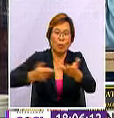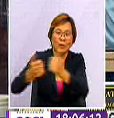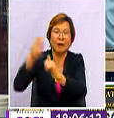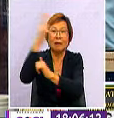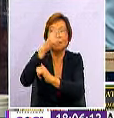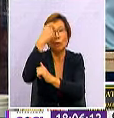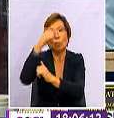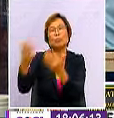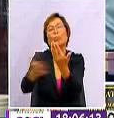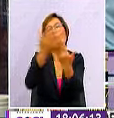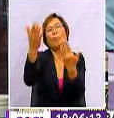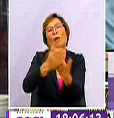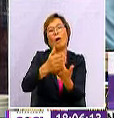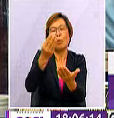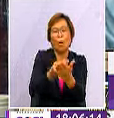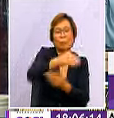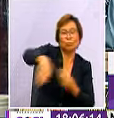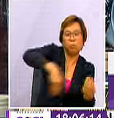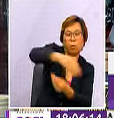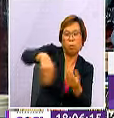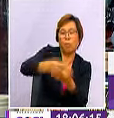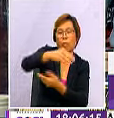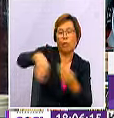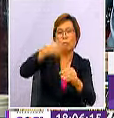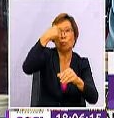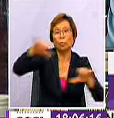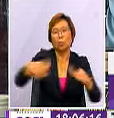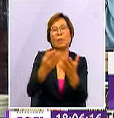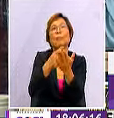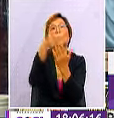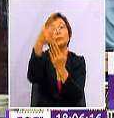kerajaan bagi memudahkan aliran tunai dalam melaksanakan projek.